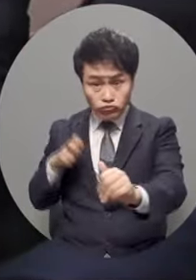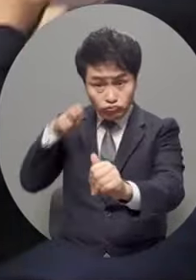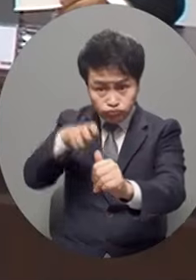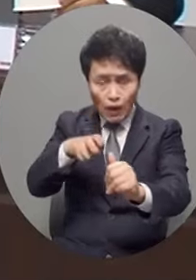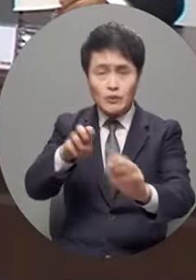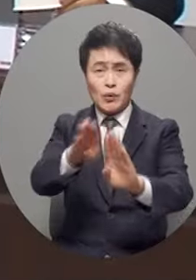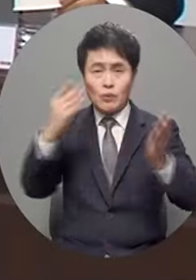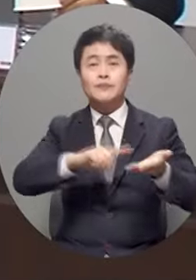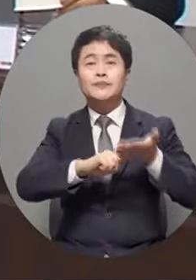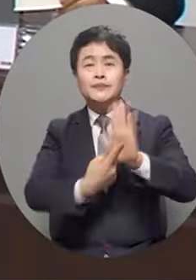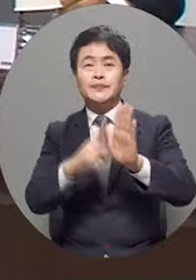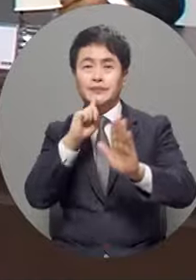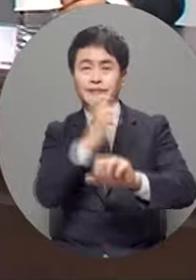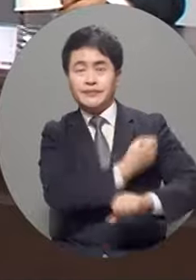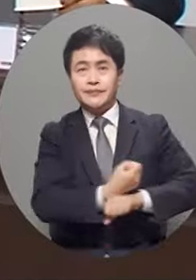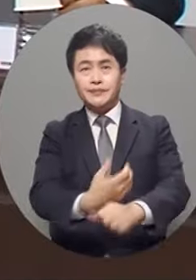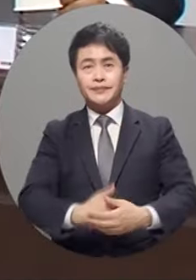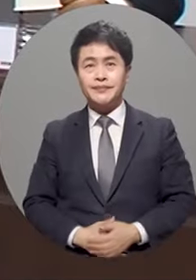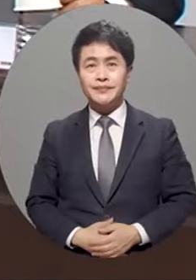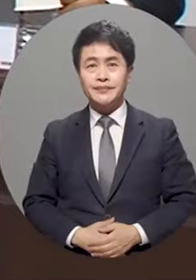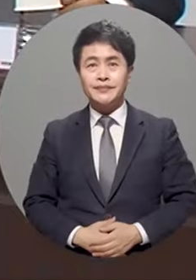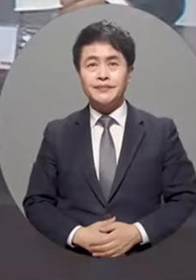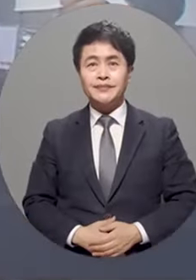밝혔습니다. MBC 뉴스 구승훈입니다.